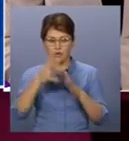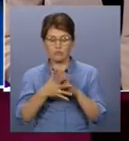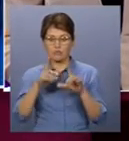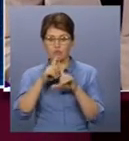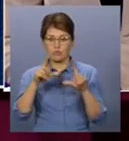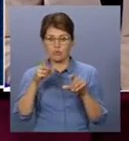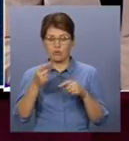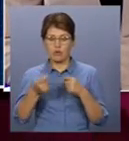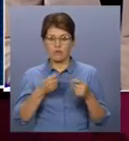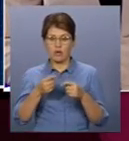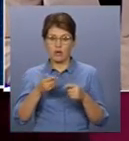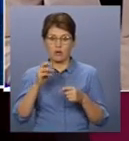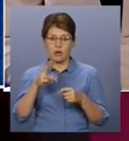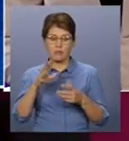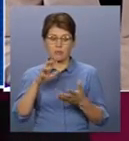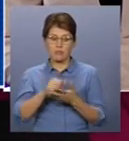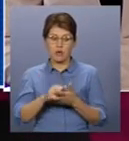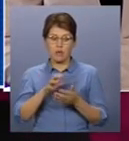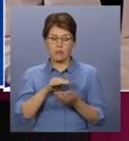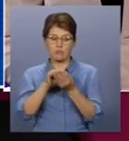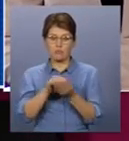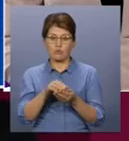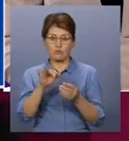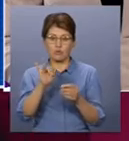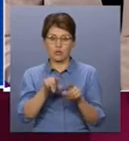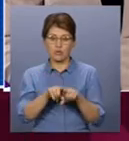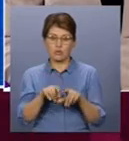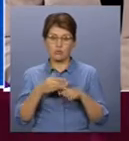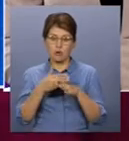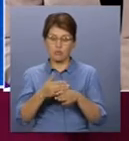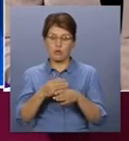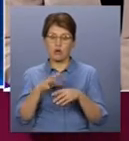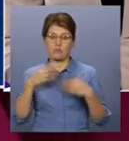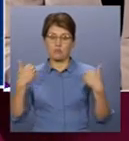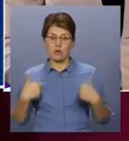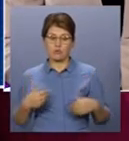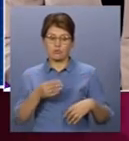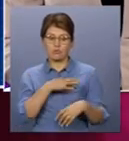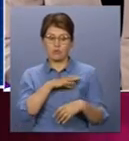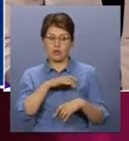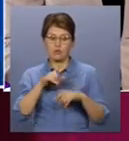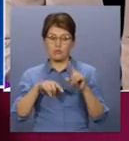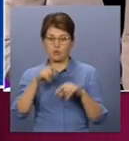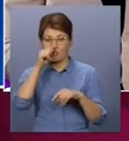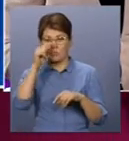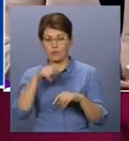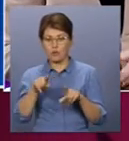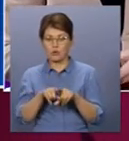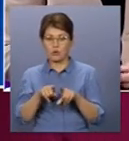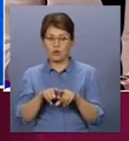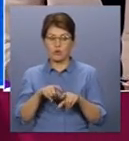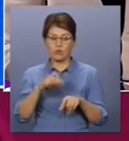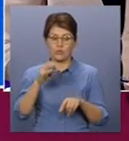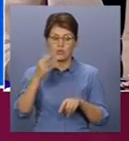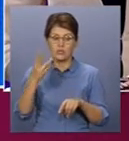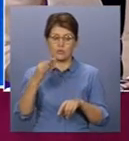учреждении. Руководство Академии займется организацией похорон, а также поможет доставить тело инструктора на родину, в Украину. А у курсанта